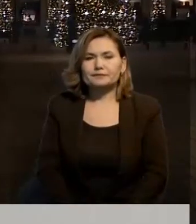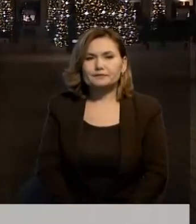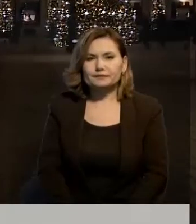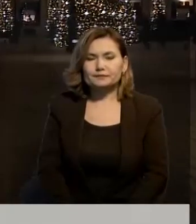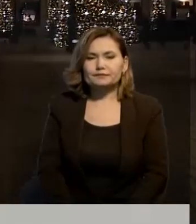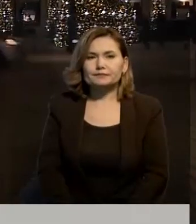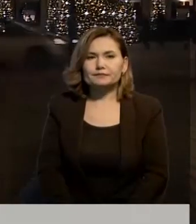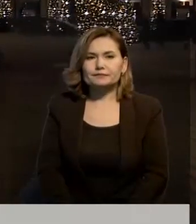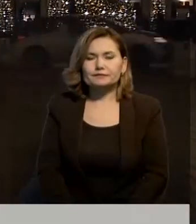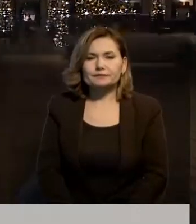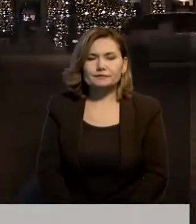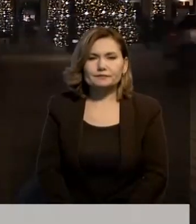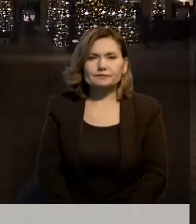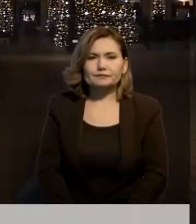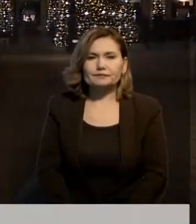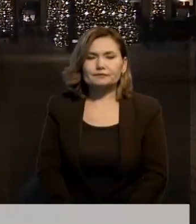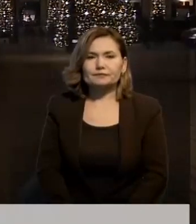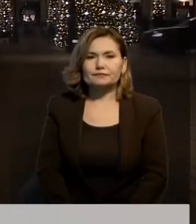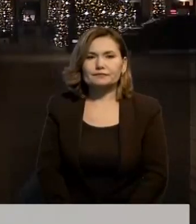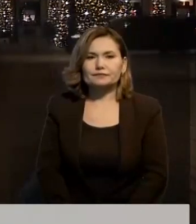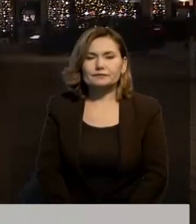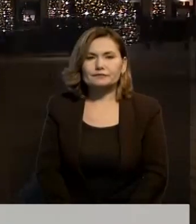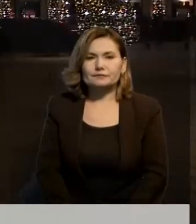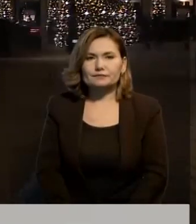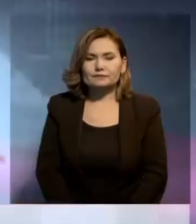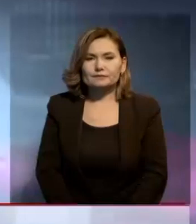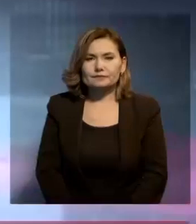телерадио кешенінің көмегімен Франция, Париж.